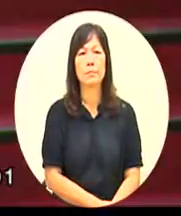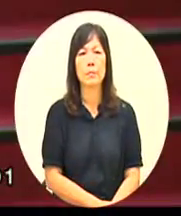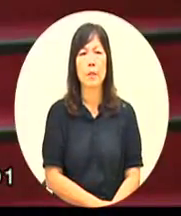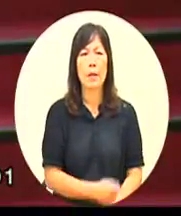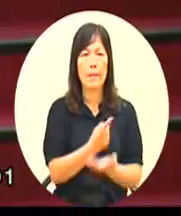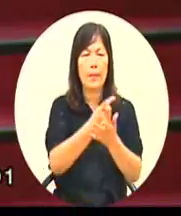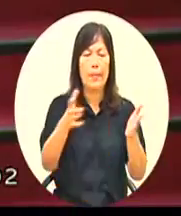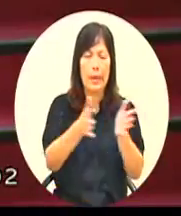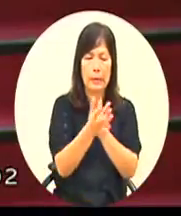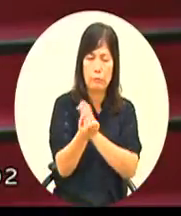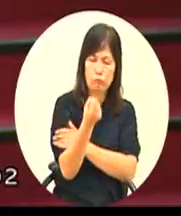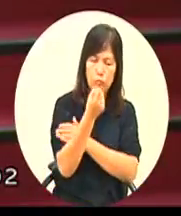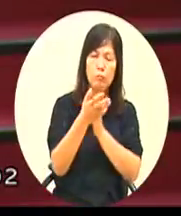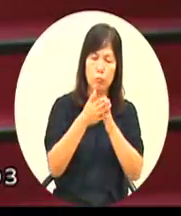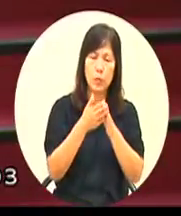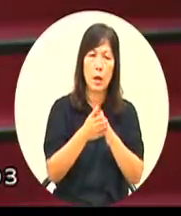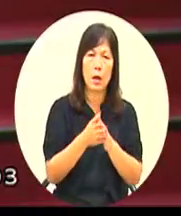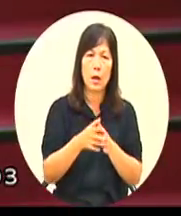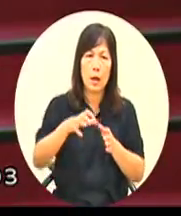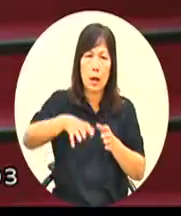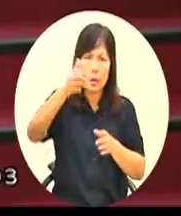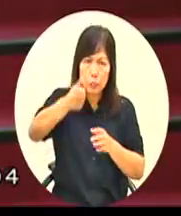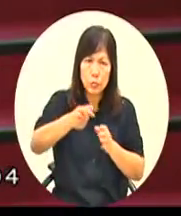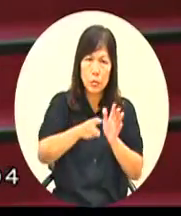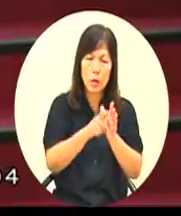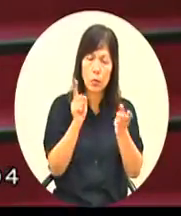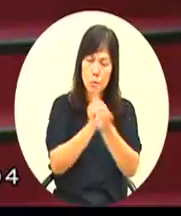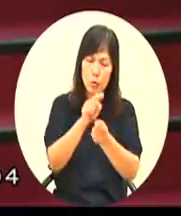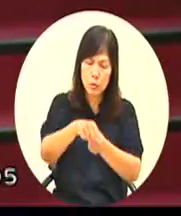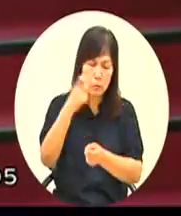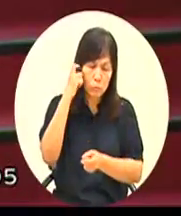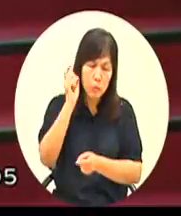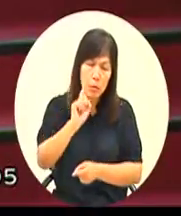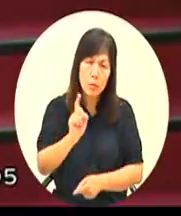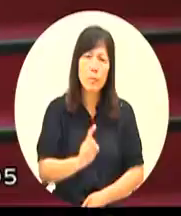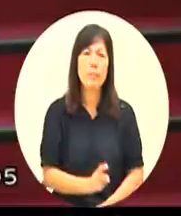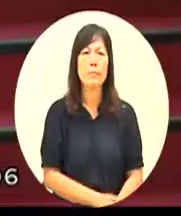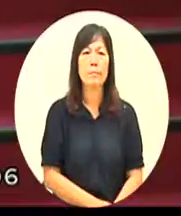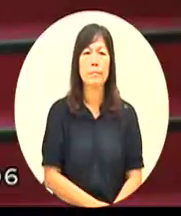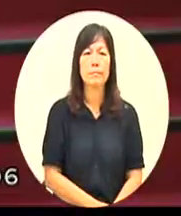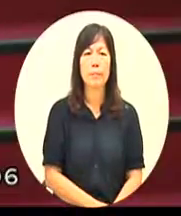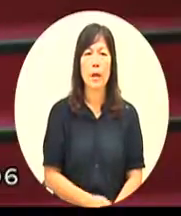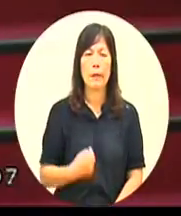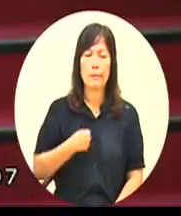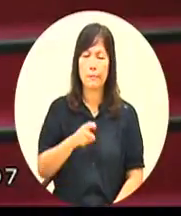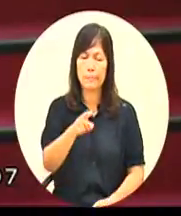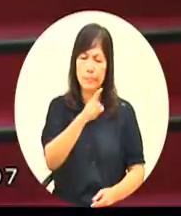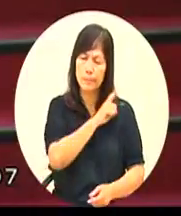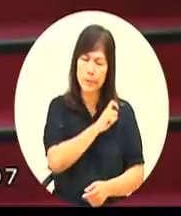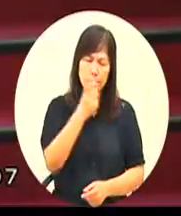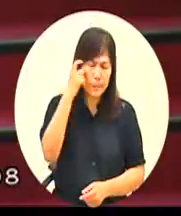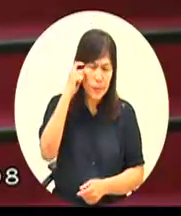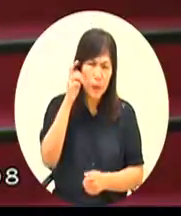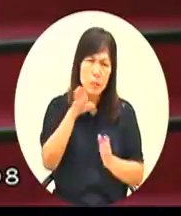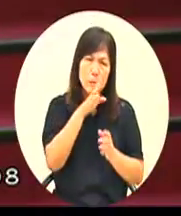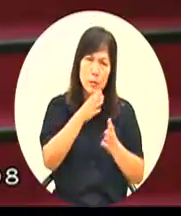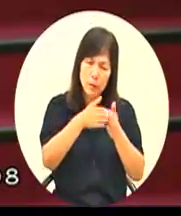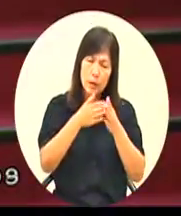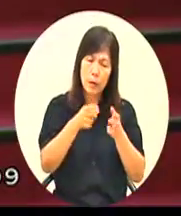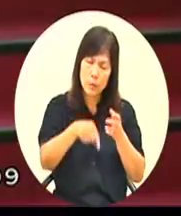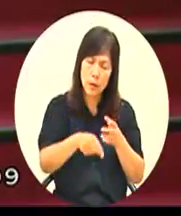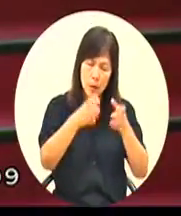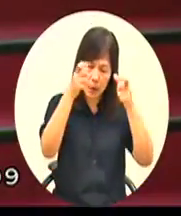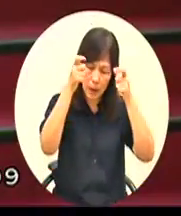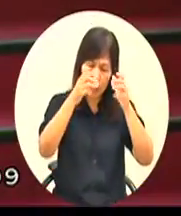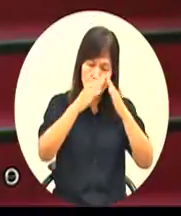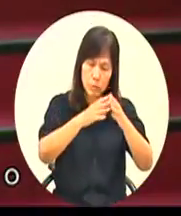家一起努力哈。那个局长，你对这一点的看法，用你的看法，是不是应该要设在高